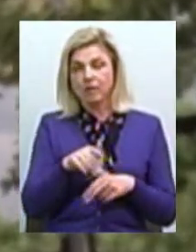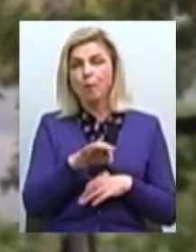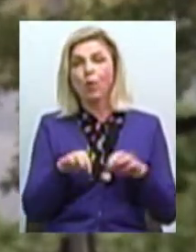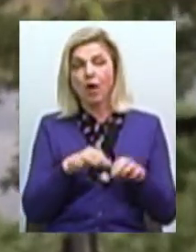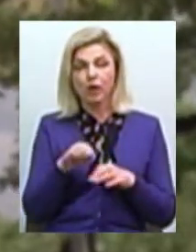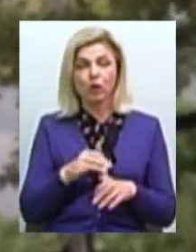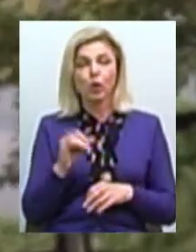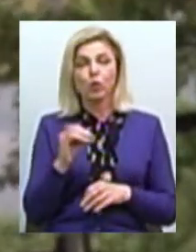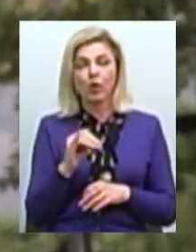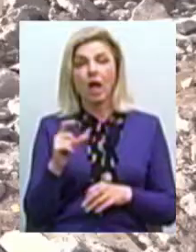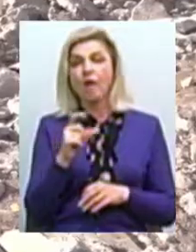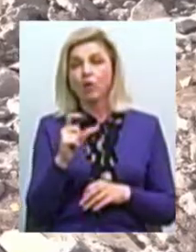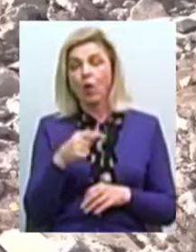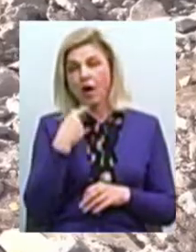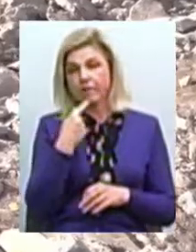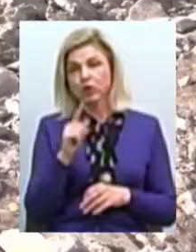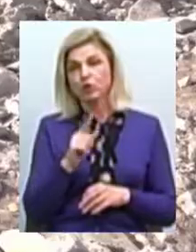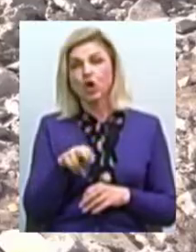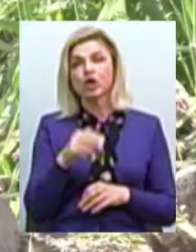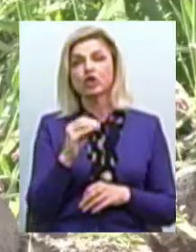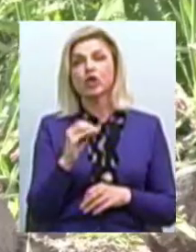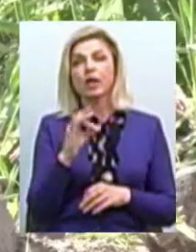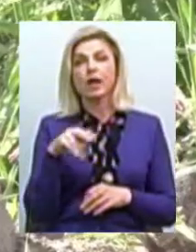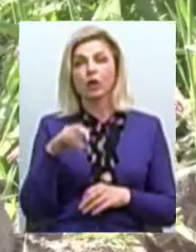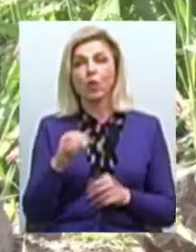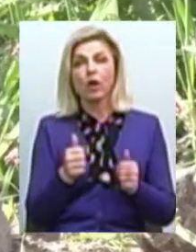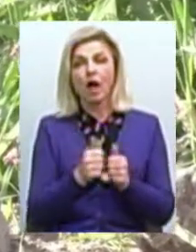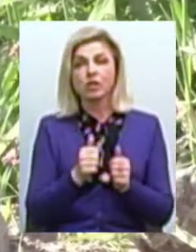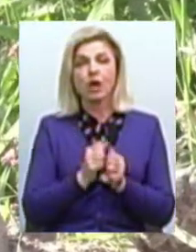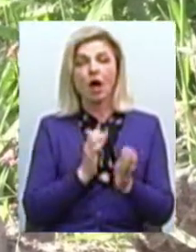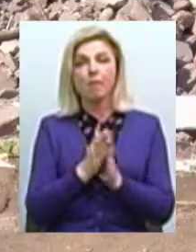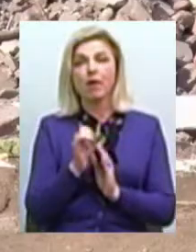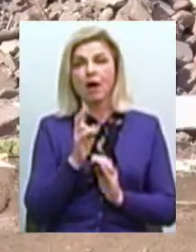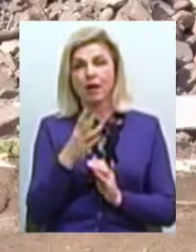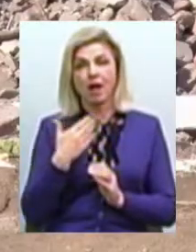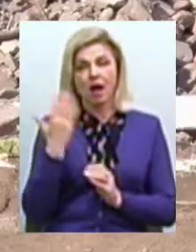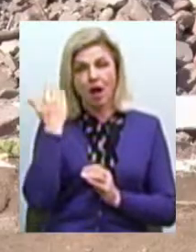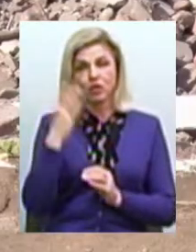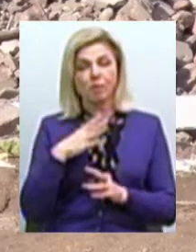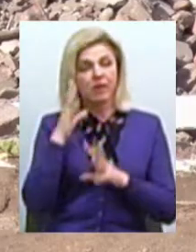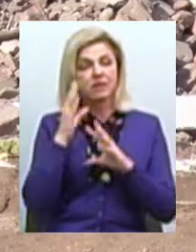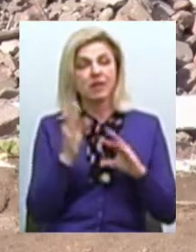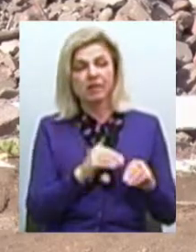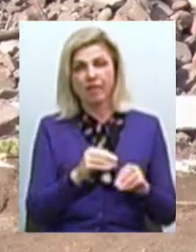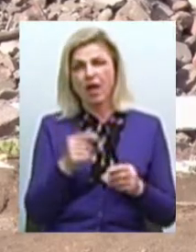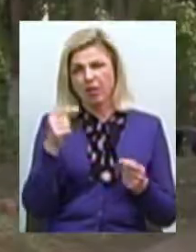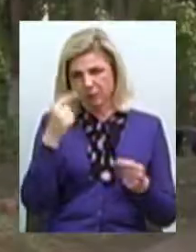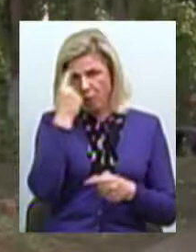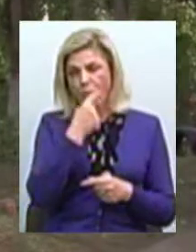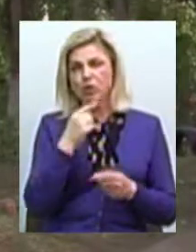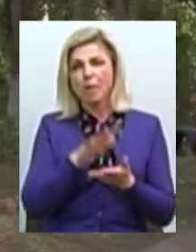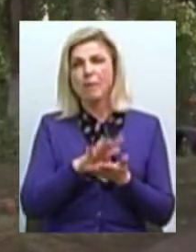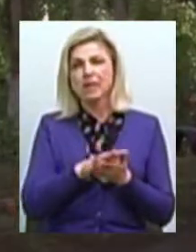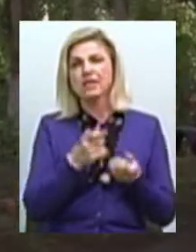Юрій Євдокимов каже, що джерело біля Богоявленського парку раніше було занедбаним і більше нагадувало сміттєзвалище.